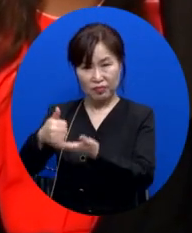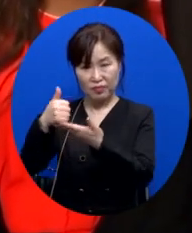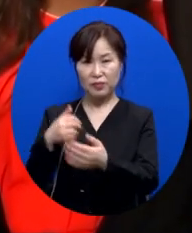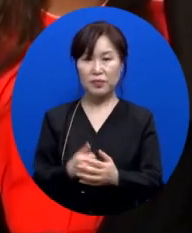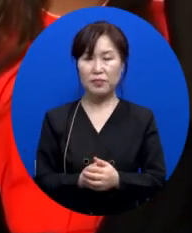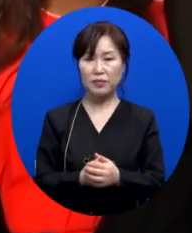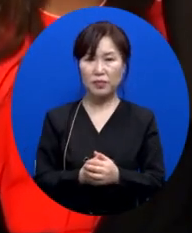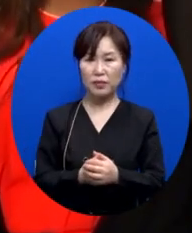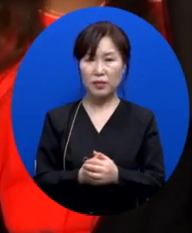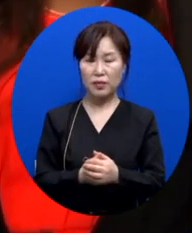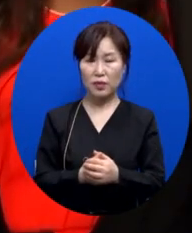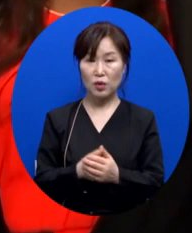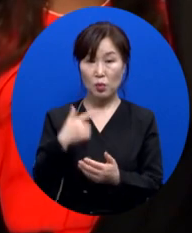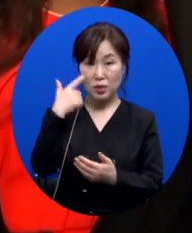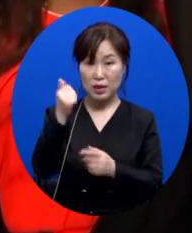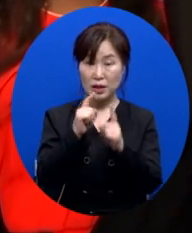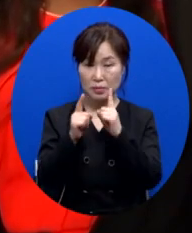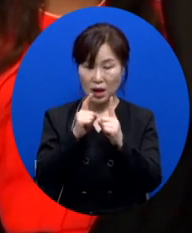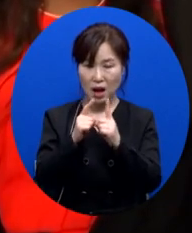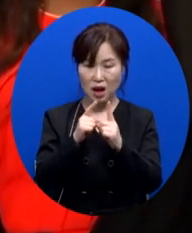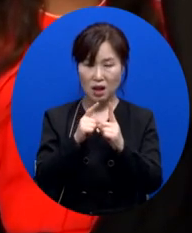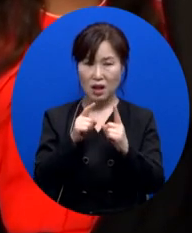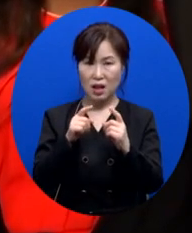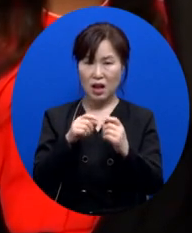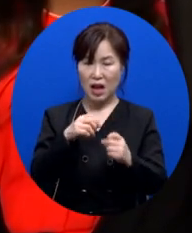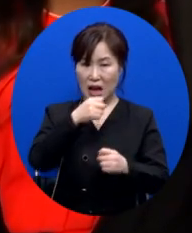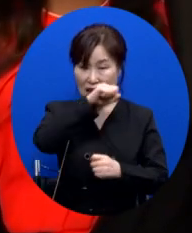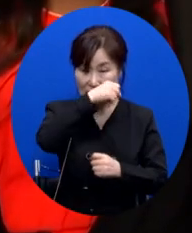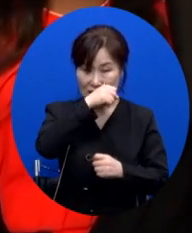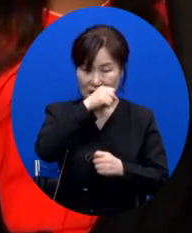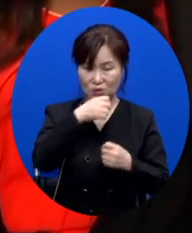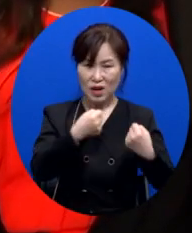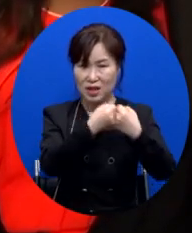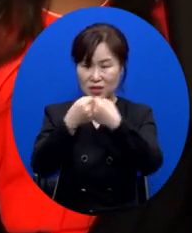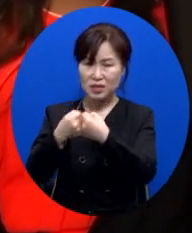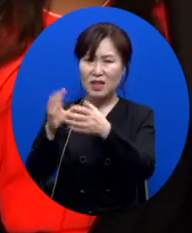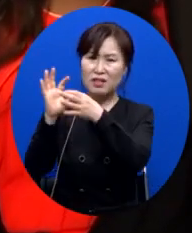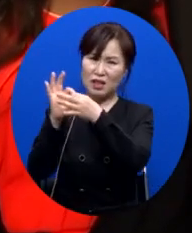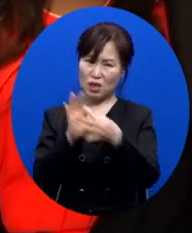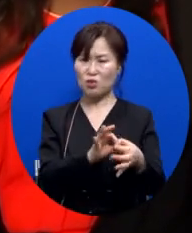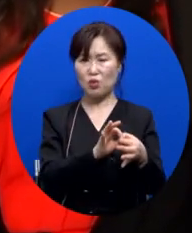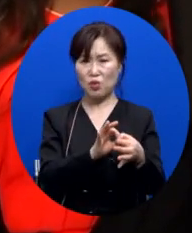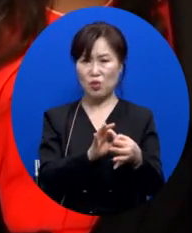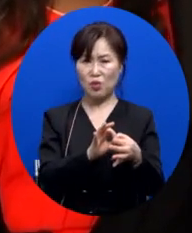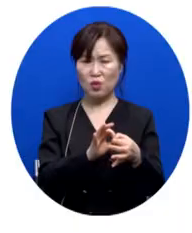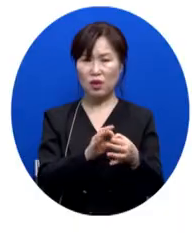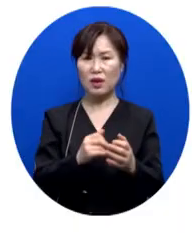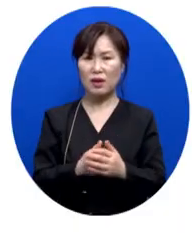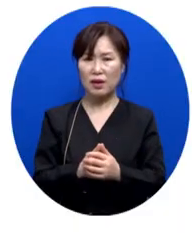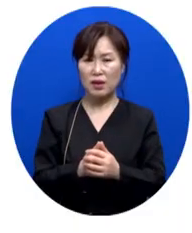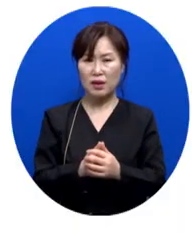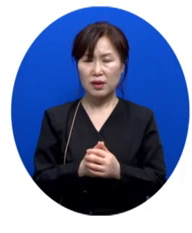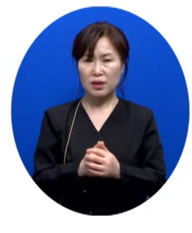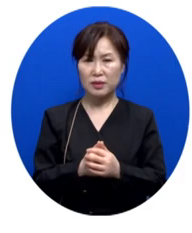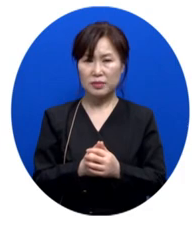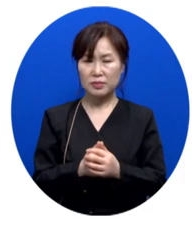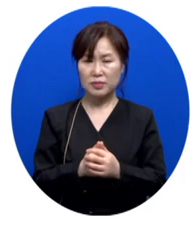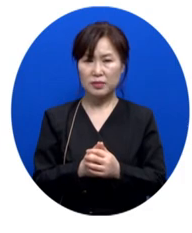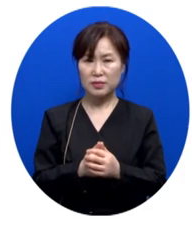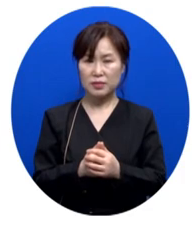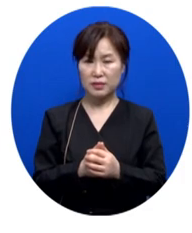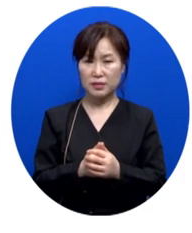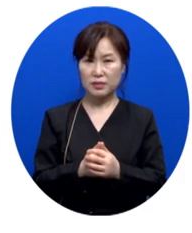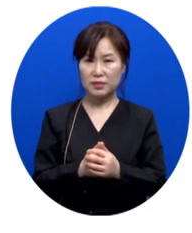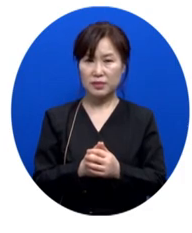이날 차 푸터 목사 4 전쟁은 끝나지 않았지만 평결을 듣고 눈물을 흘렸다 고 밝혔습니다 점이 s 펜이 기독교